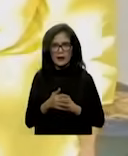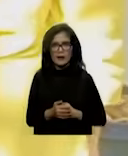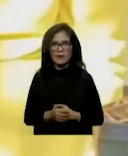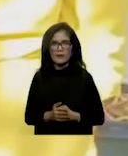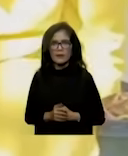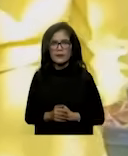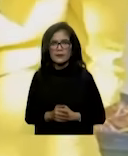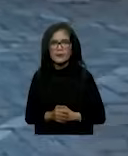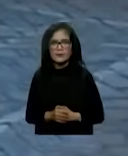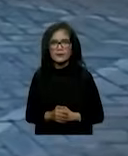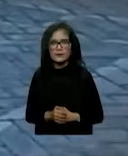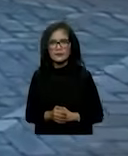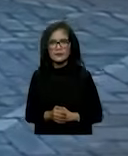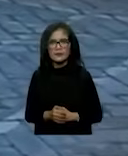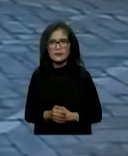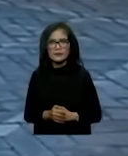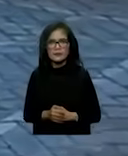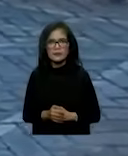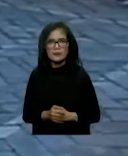Tim Kontributor iNews melaporkan.